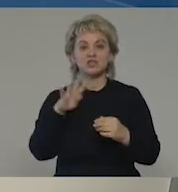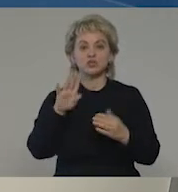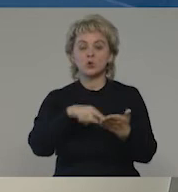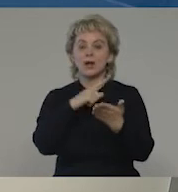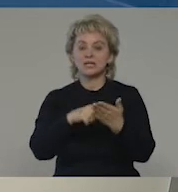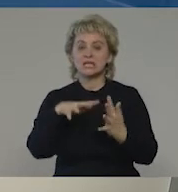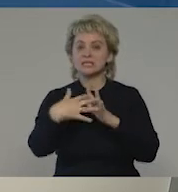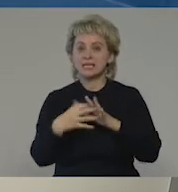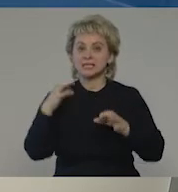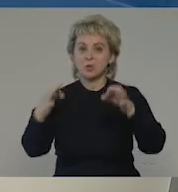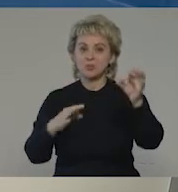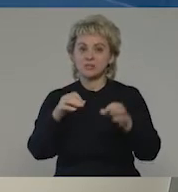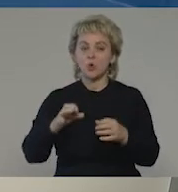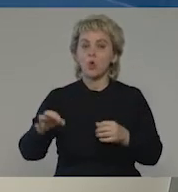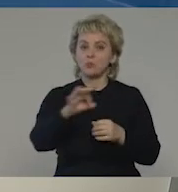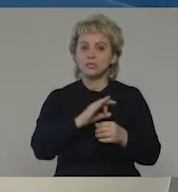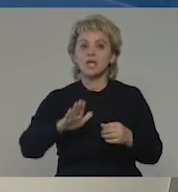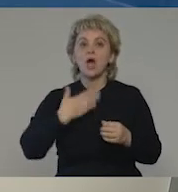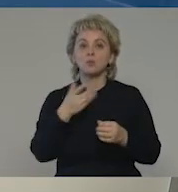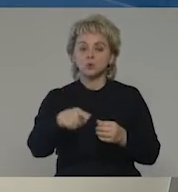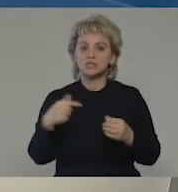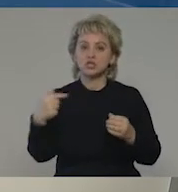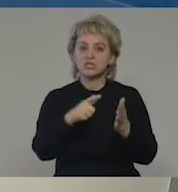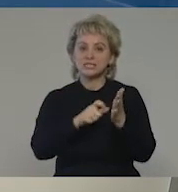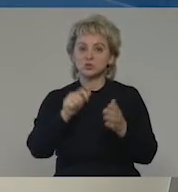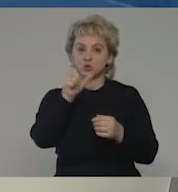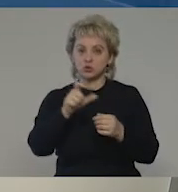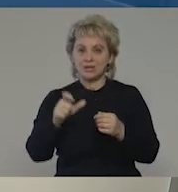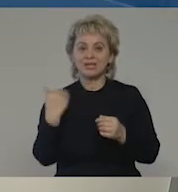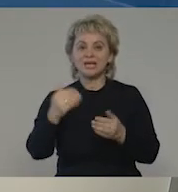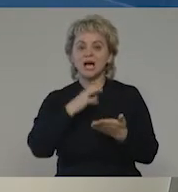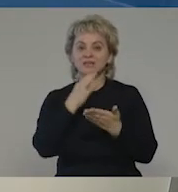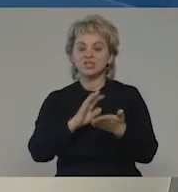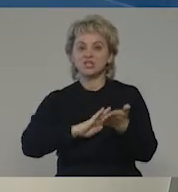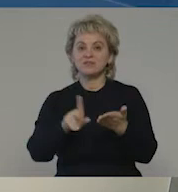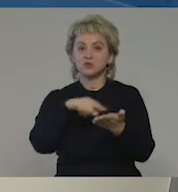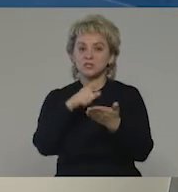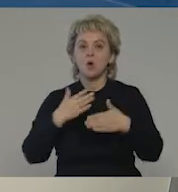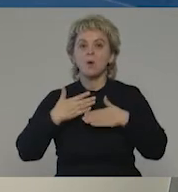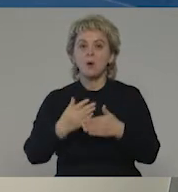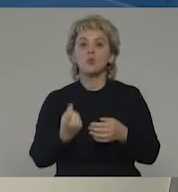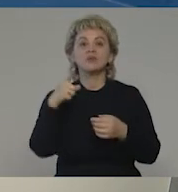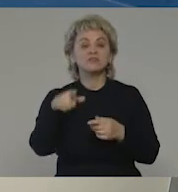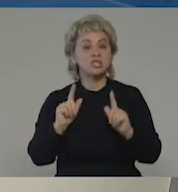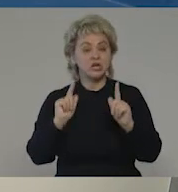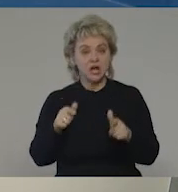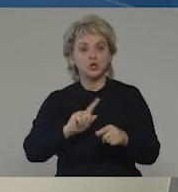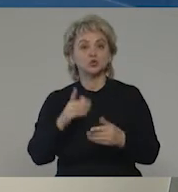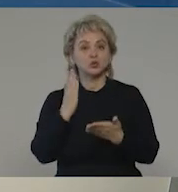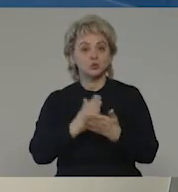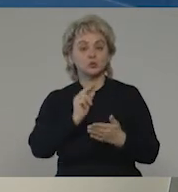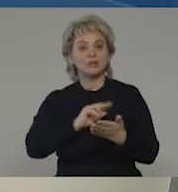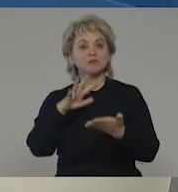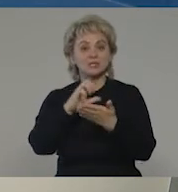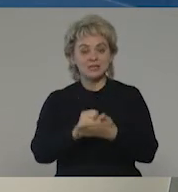24 городах и сельских поселений области и опросят 1700 человек. Их ответы на 90 вопросов помогут выяснить реальную картину